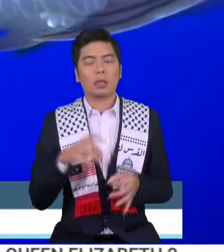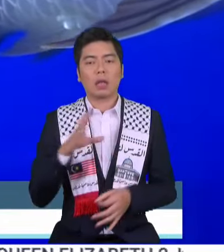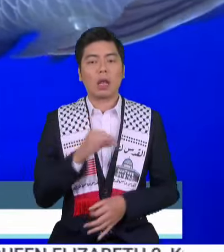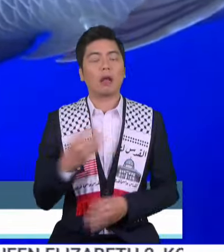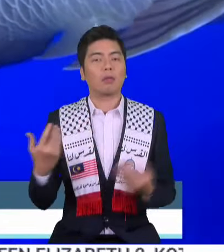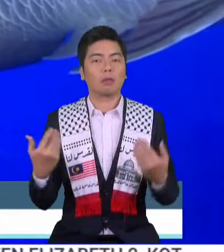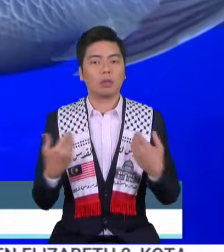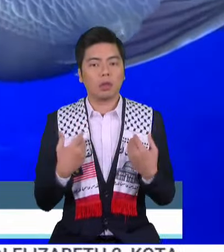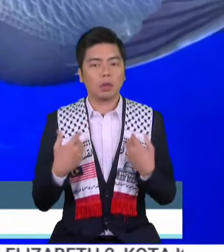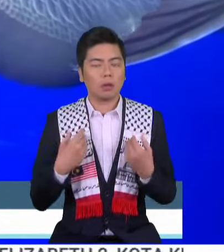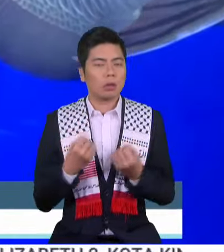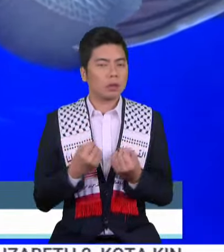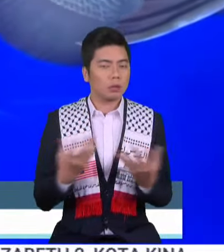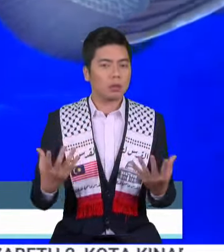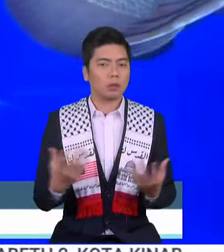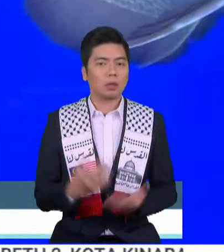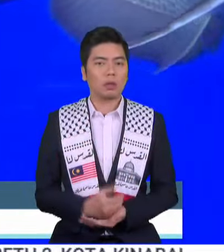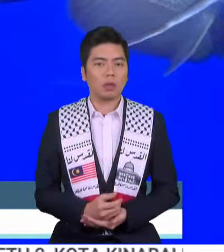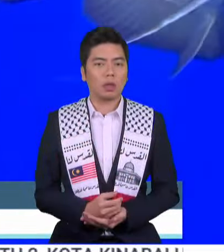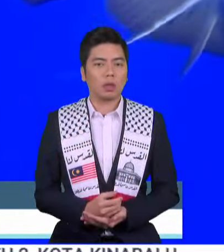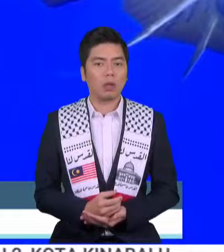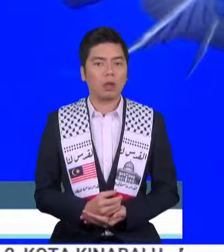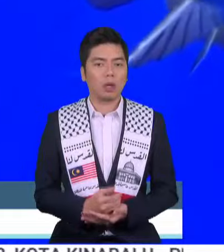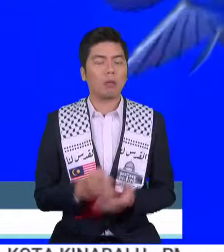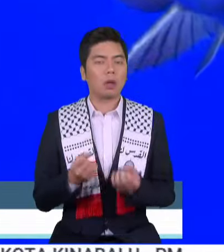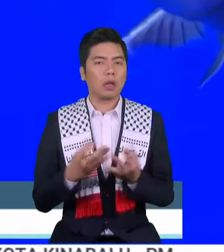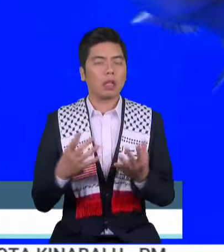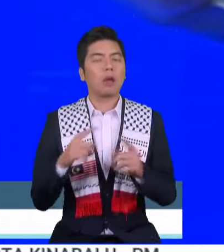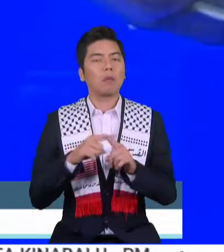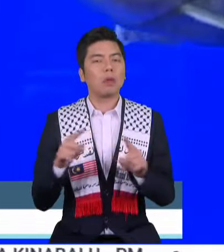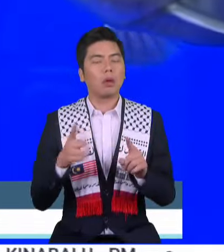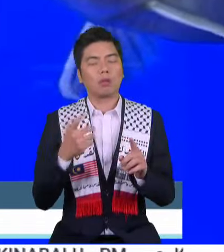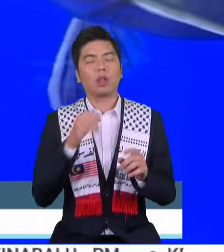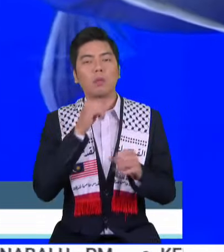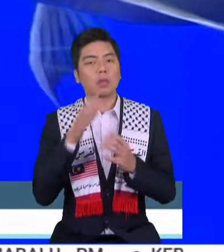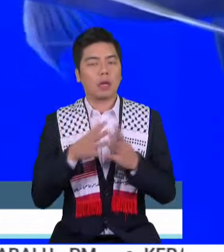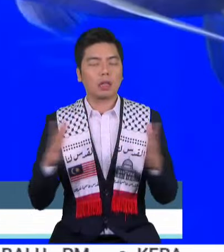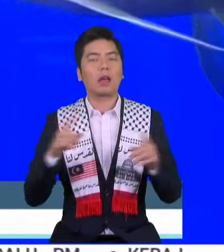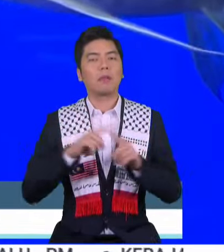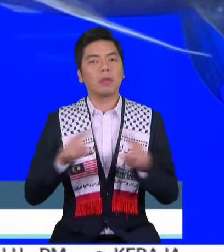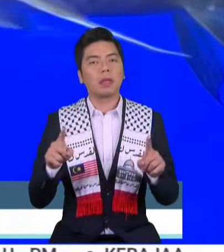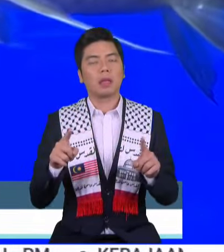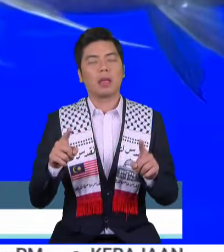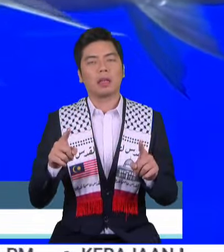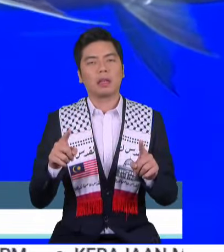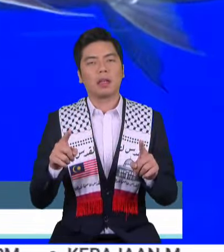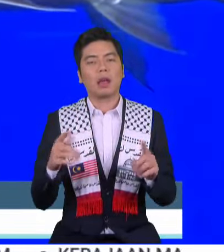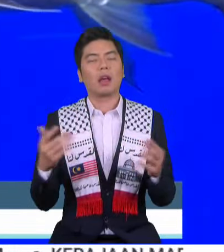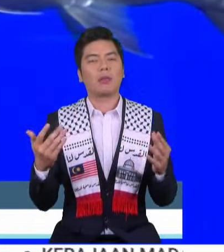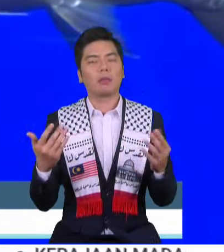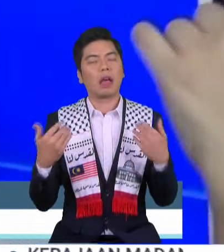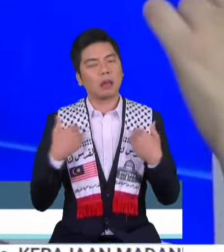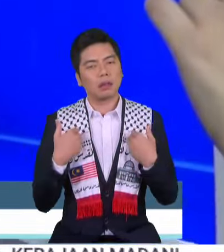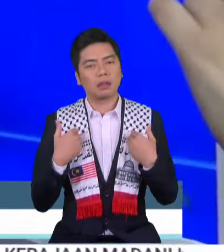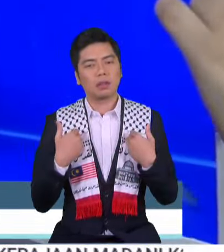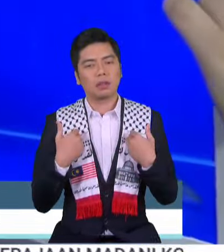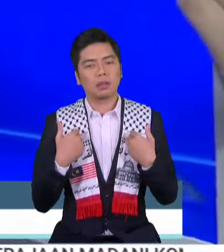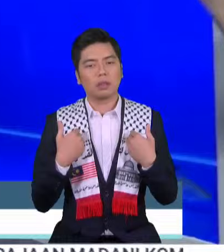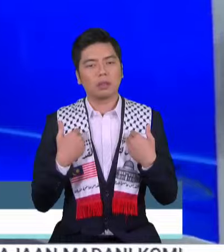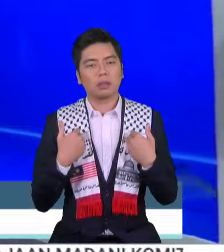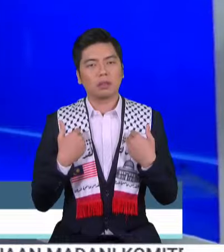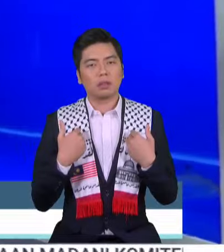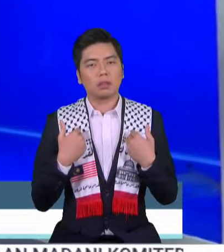kita cuba sediakan. Walaupun tidak begitu besar, tapi sekurang-kurangnya ia boleh